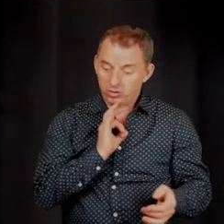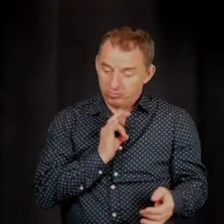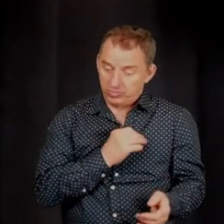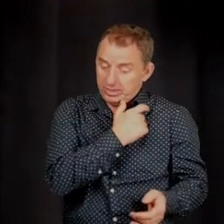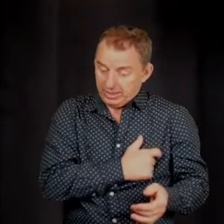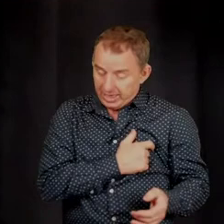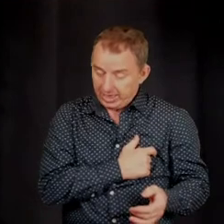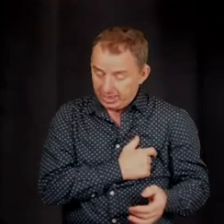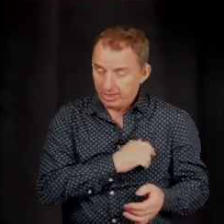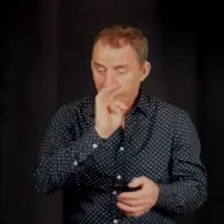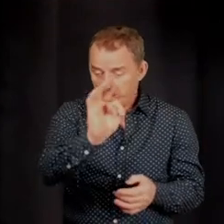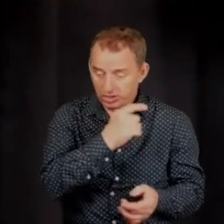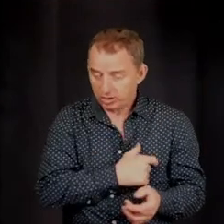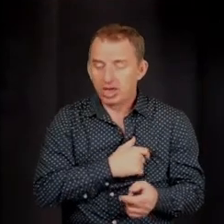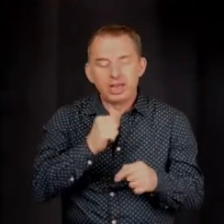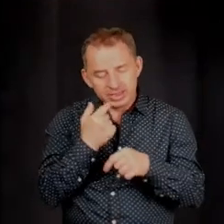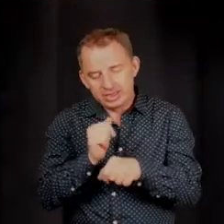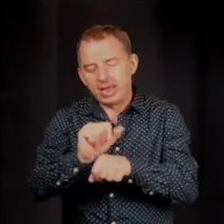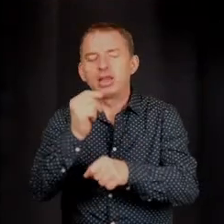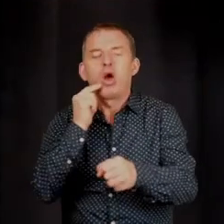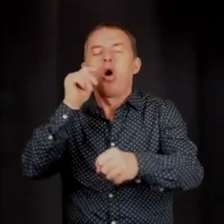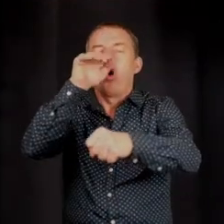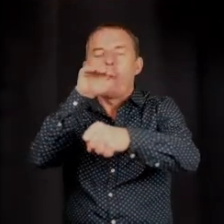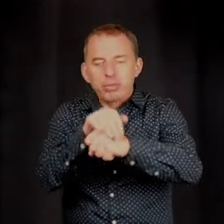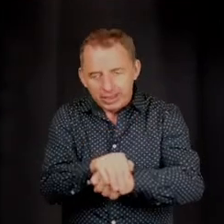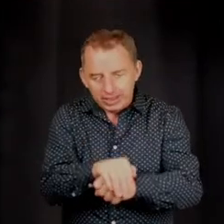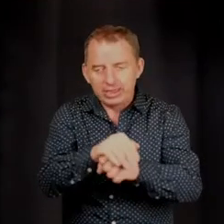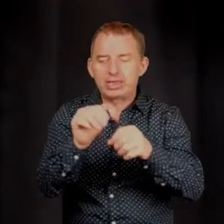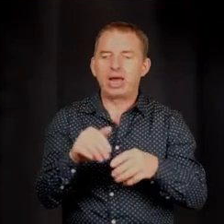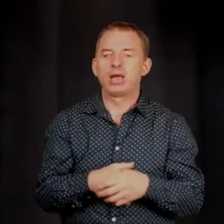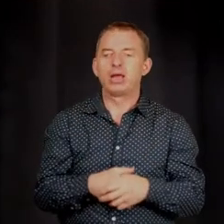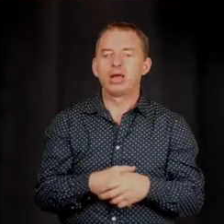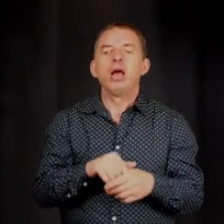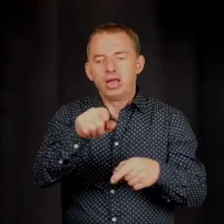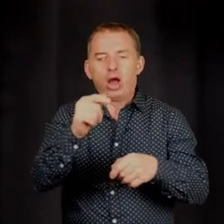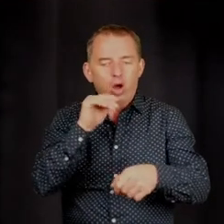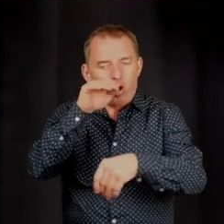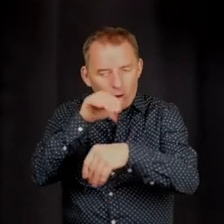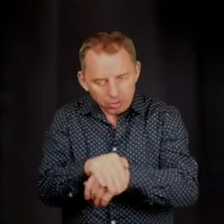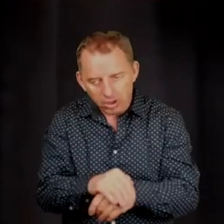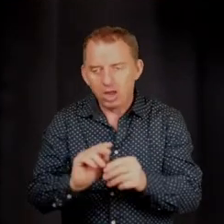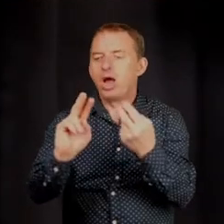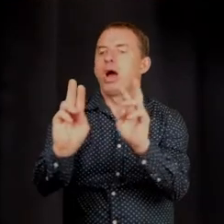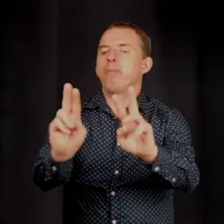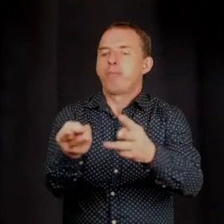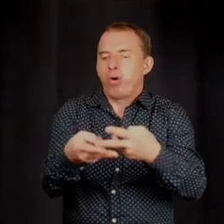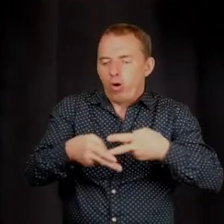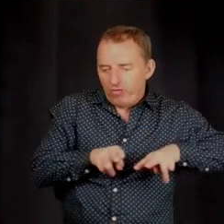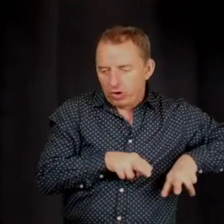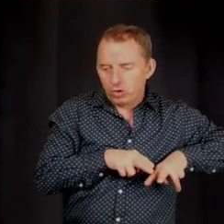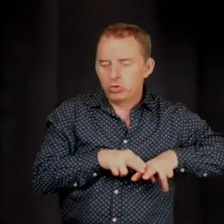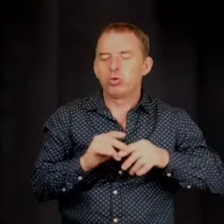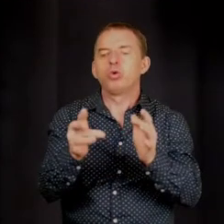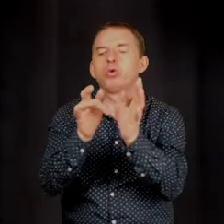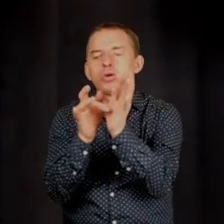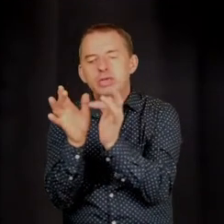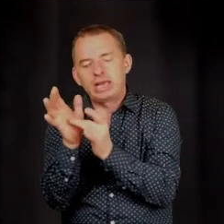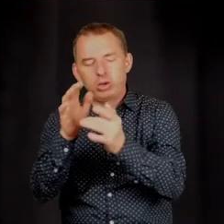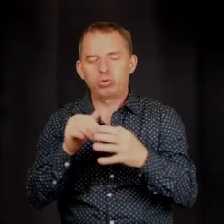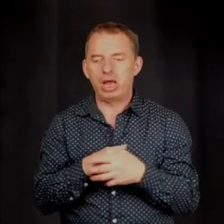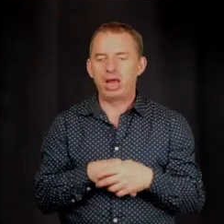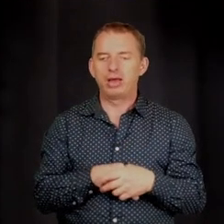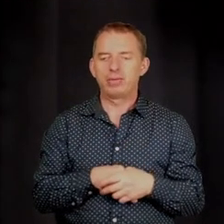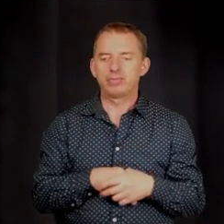sercach jest obietnica. The promise of Christ's return. Jest to obietnica powrotu Jezusa. Now every book of the Bible